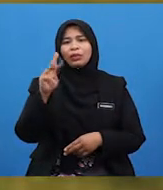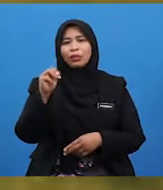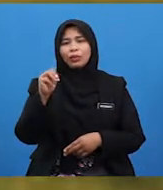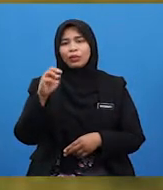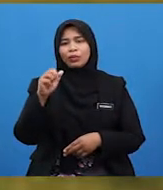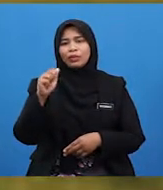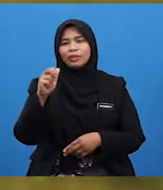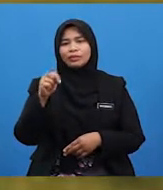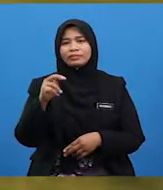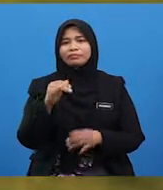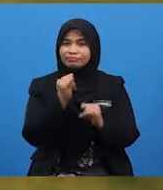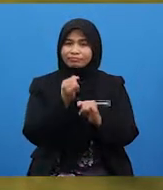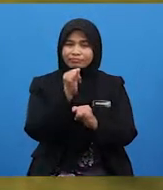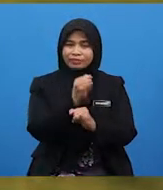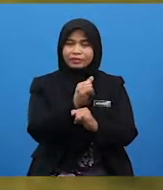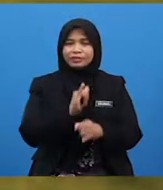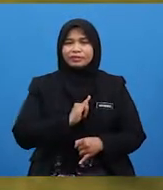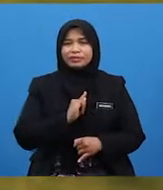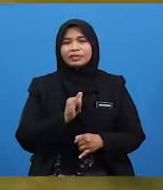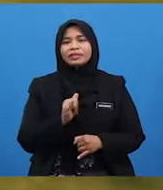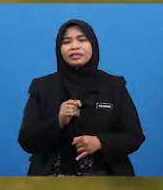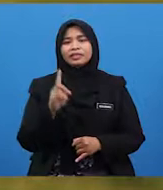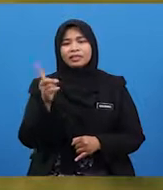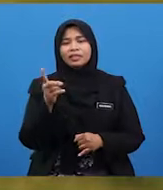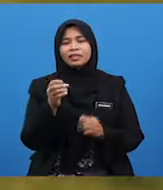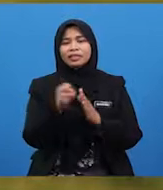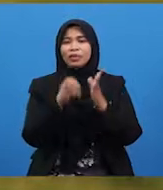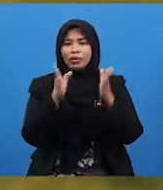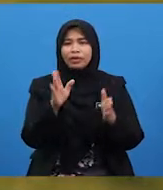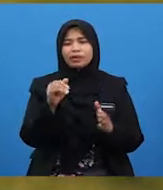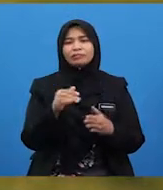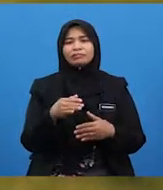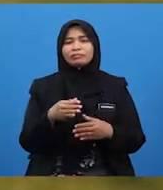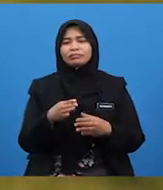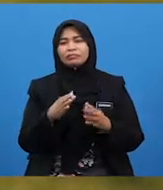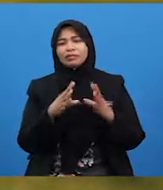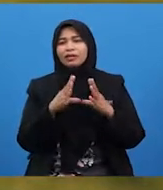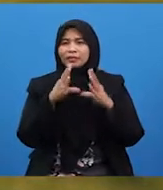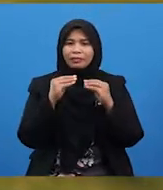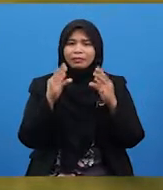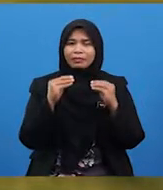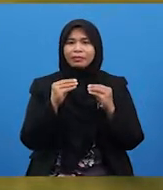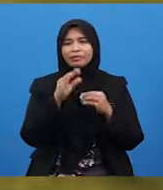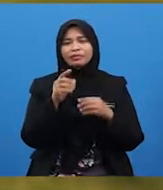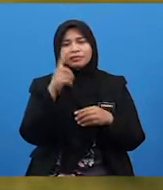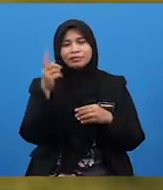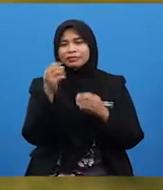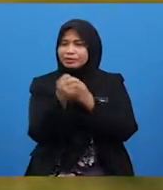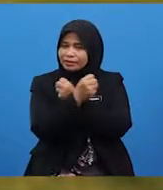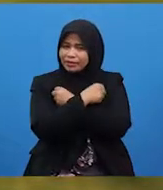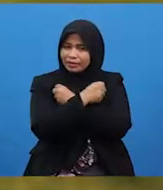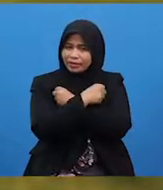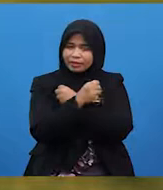Beliau adalah jiran saya. Dia seorang yang peramah dan sentiasa menyayangi jiran-jiran